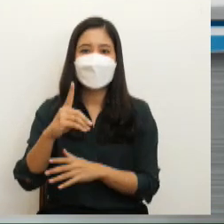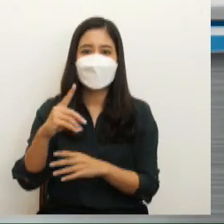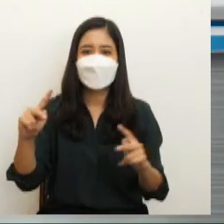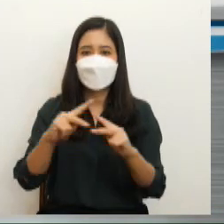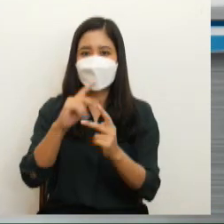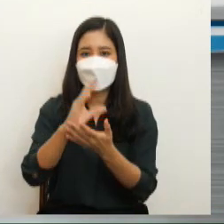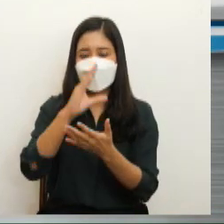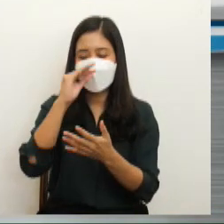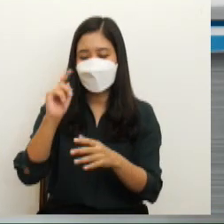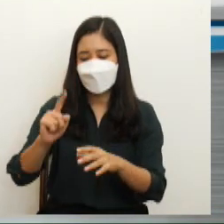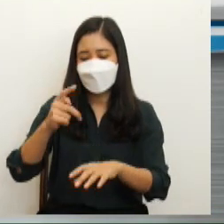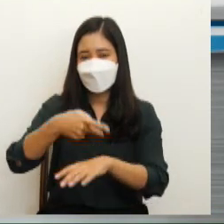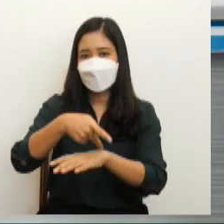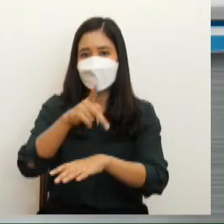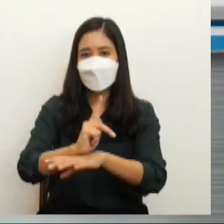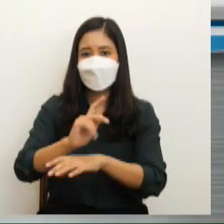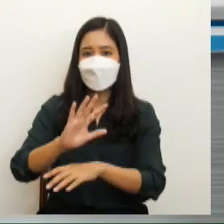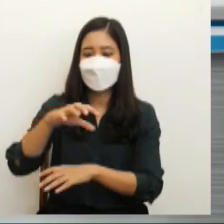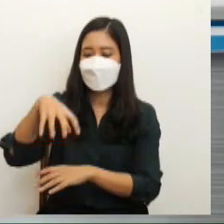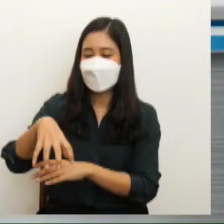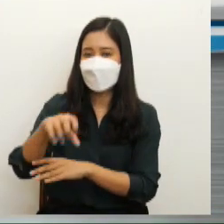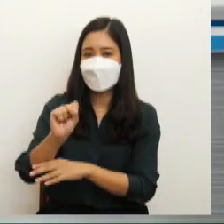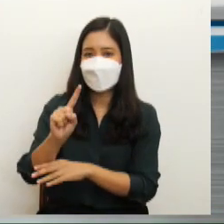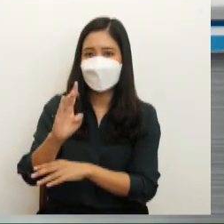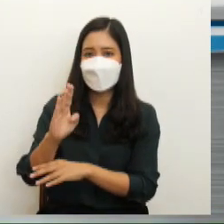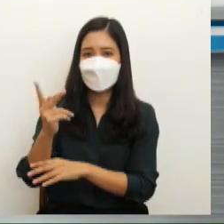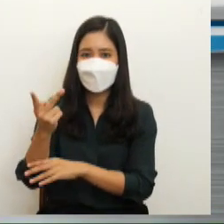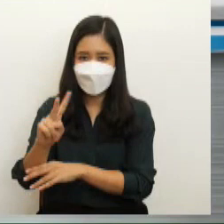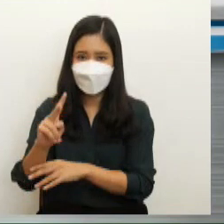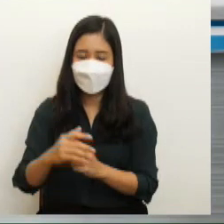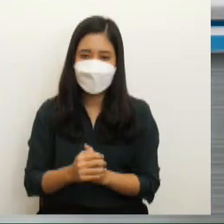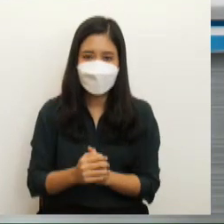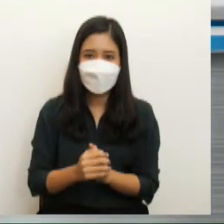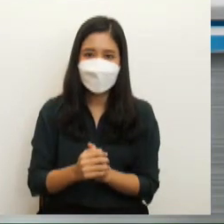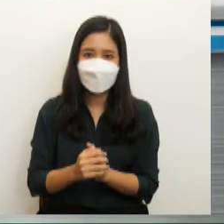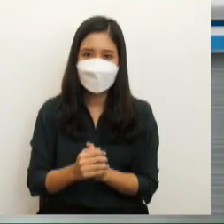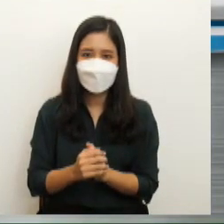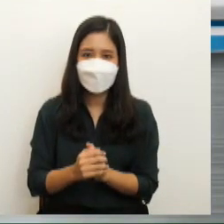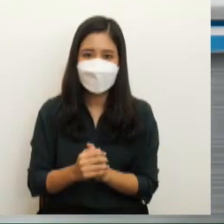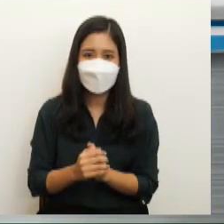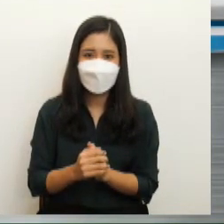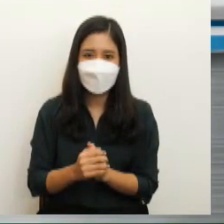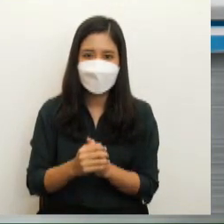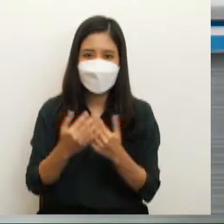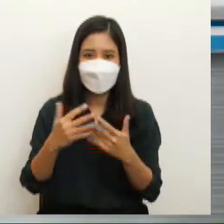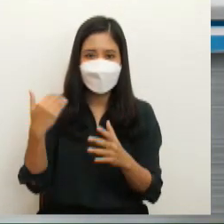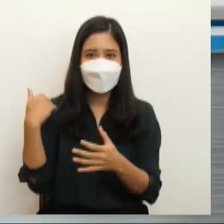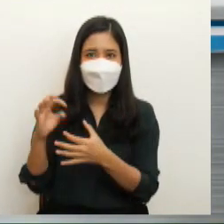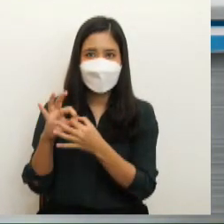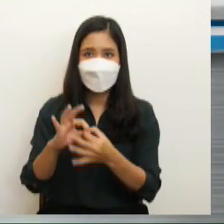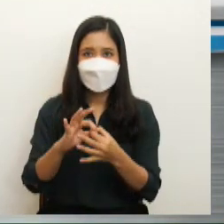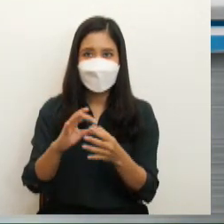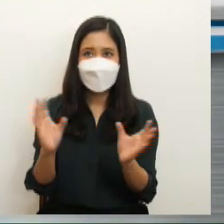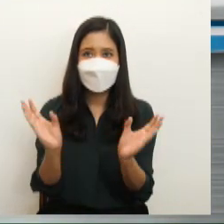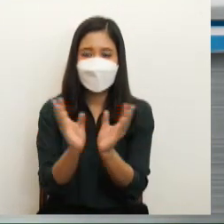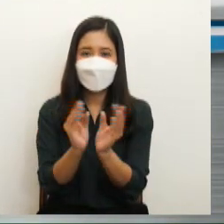ประธานนะคะของศูนย์สบคสทของเราแล้วก็รับผิดชอบในเรื่องนี้โดยตรงได้เข้าประชุมกับสบคส